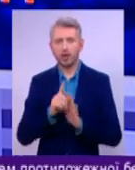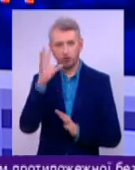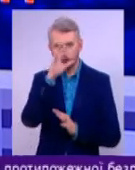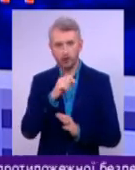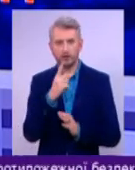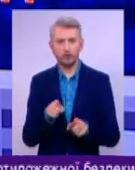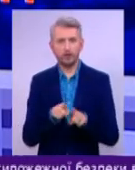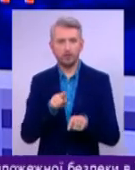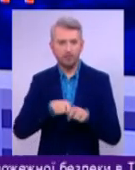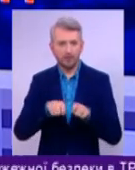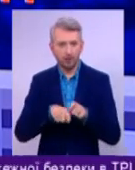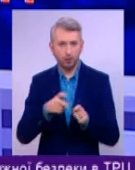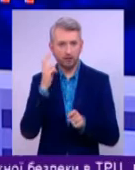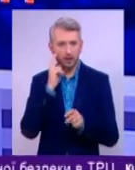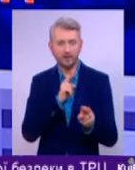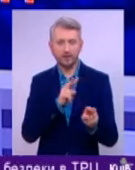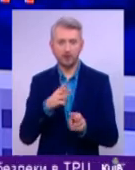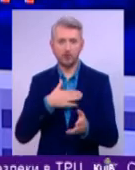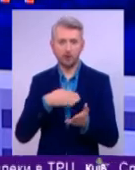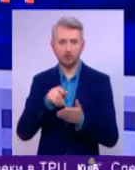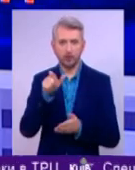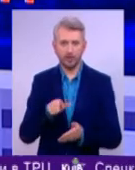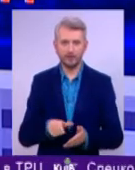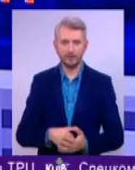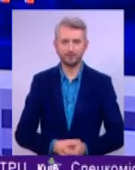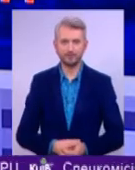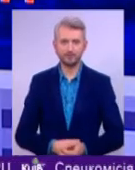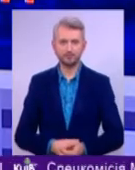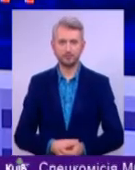однією з таких перевірок у столиці стежила журналістка СТН Ольга Киселевич.